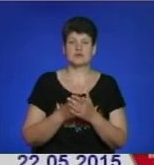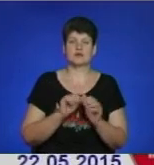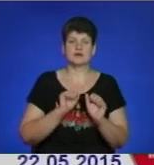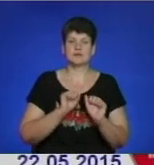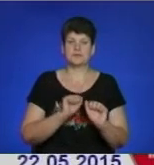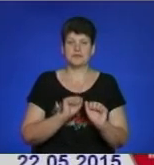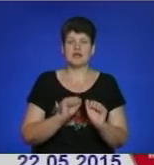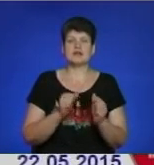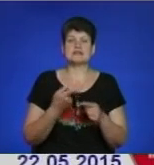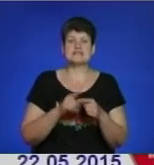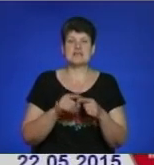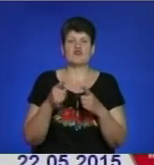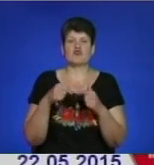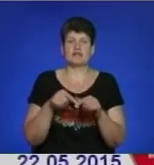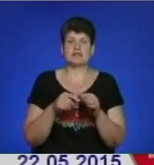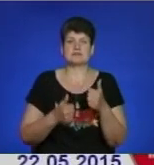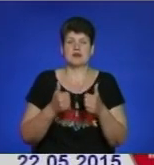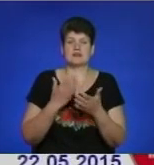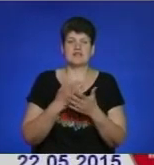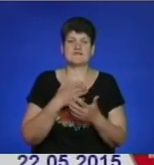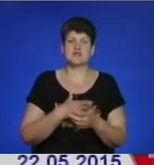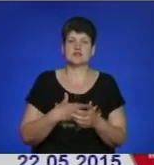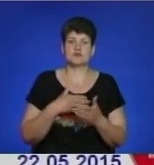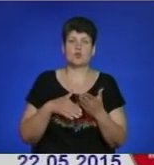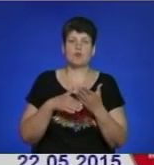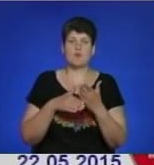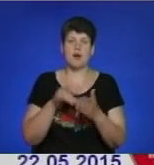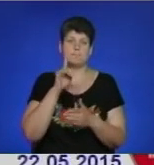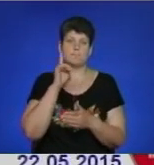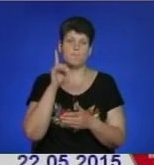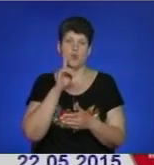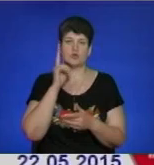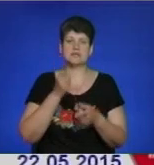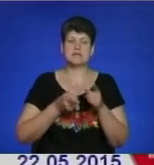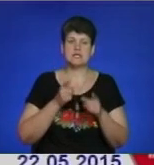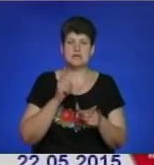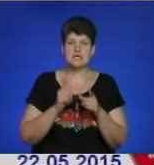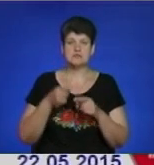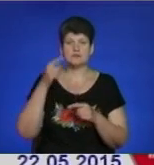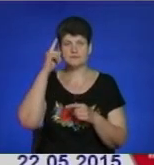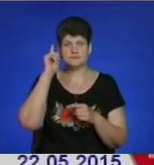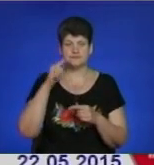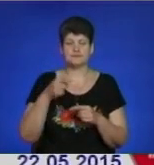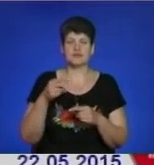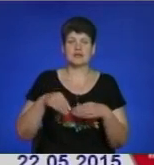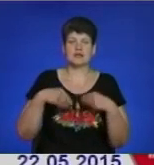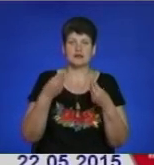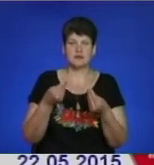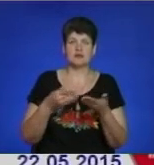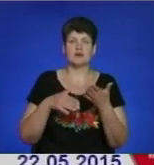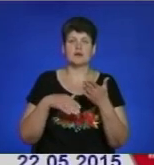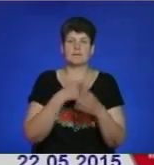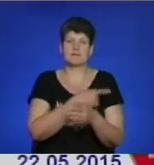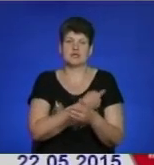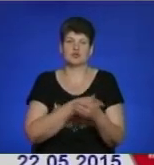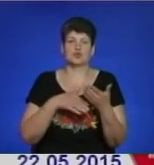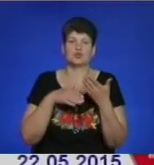сьогодні, щоб перевірити свої вміння врятувати життя. Я хочу допомогти людям,